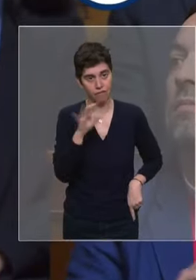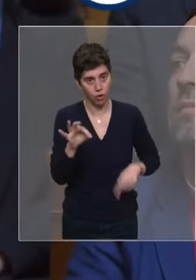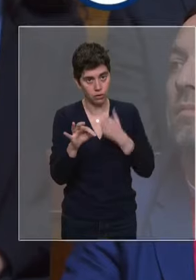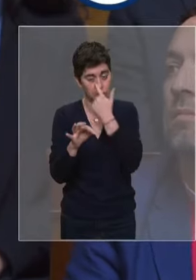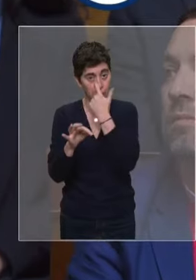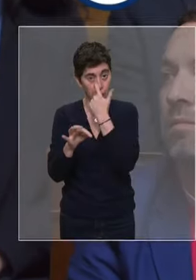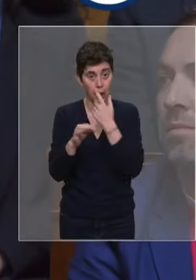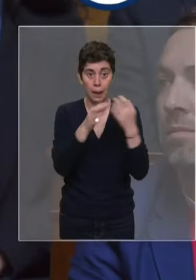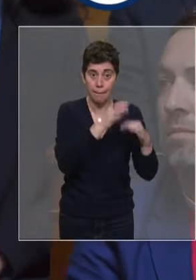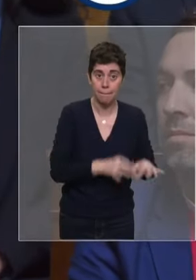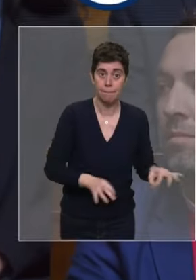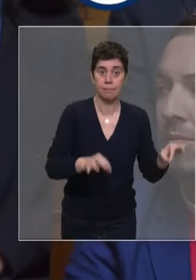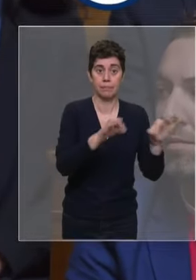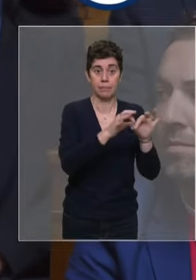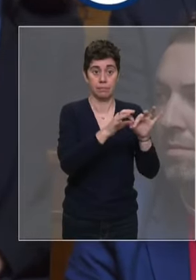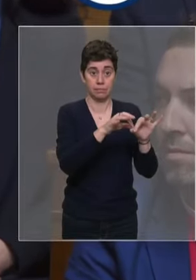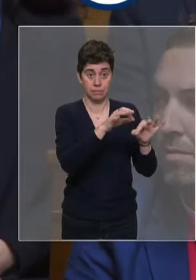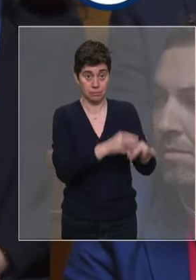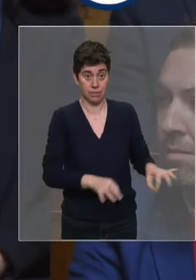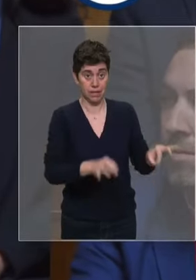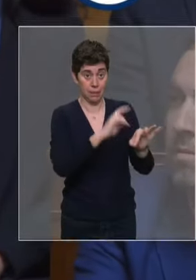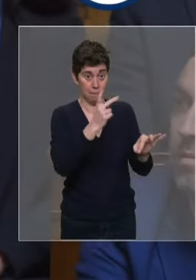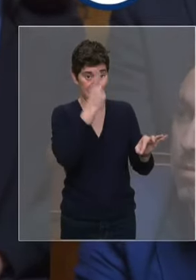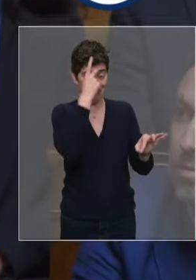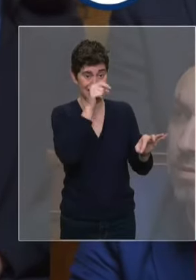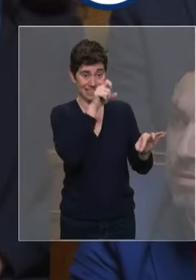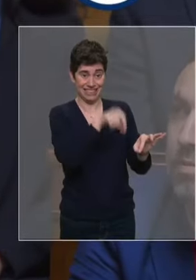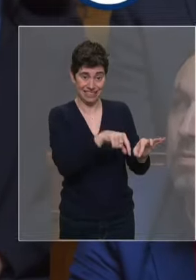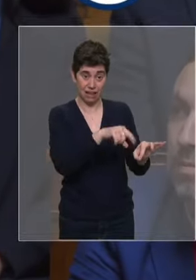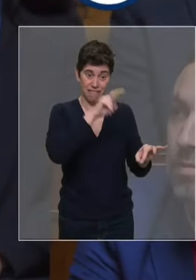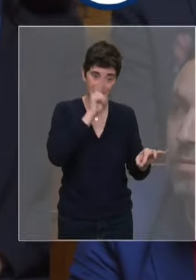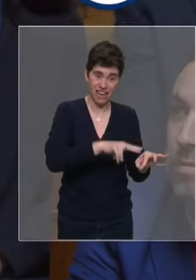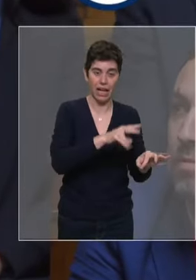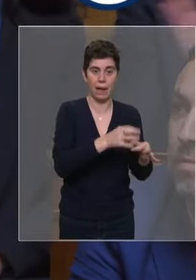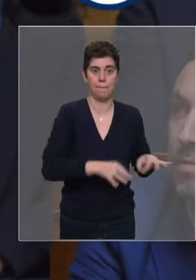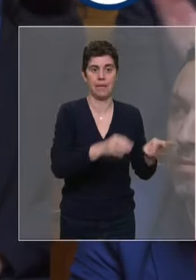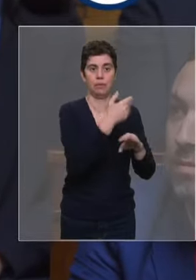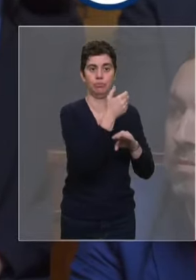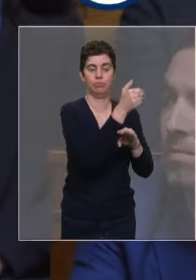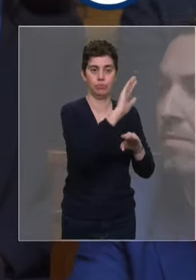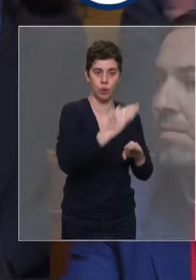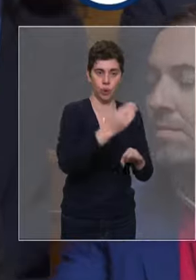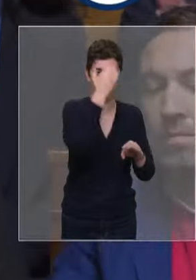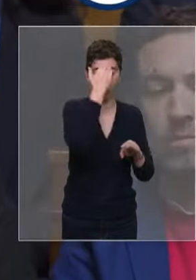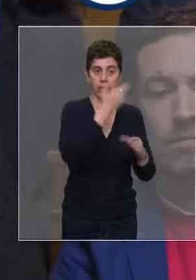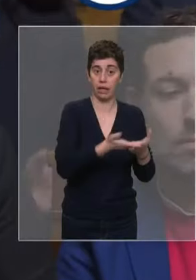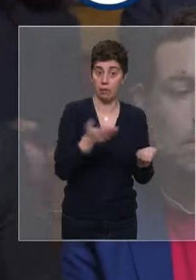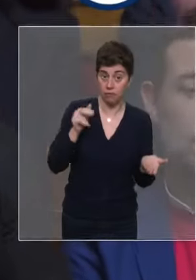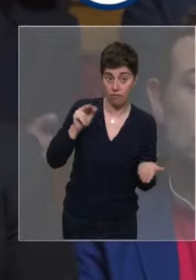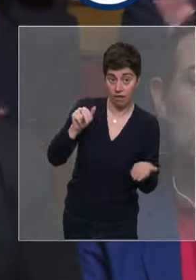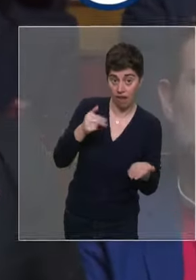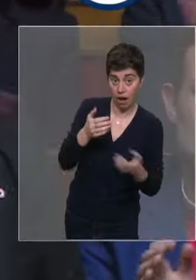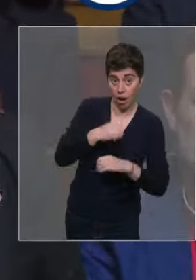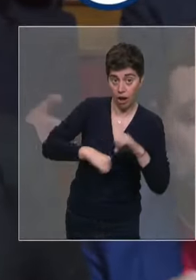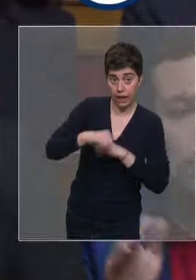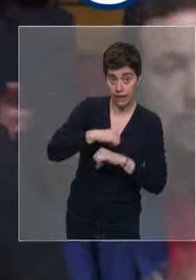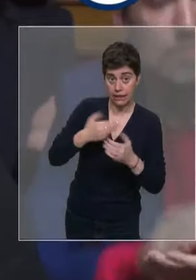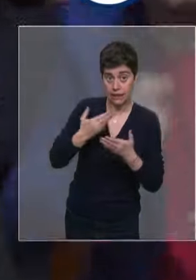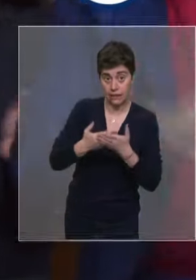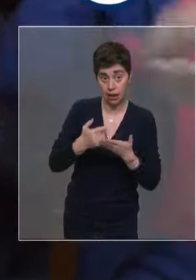de Palestine. Qu'attendez-vous pour franchir le pas pour que cette reconnaissance soit faite de façon rapide ?